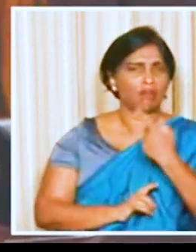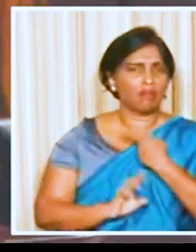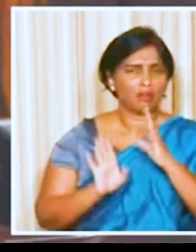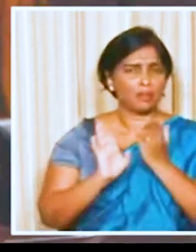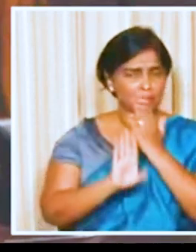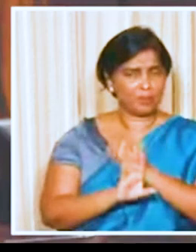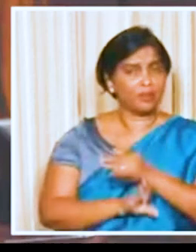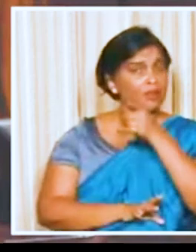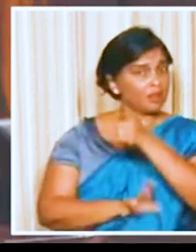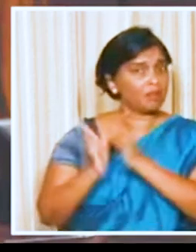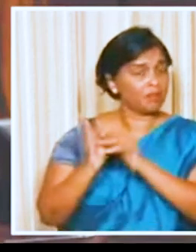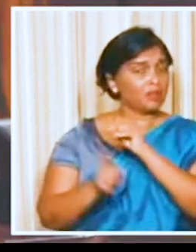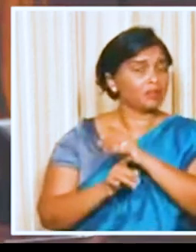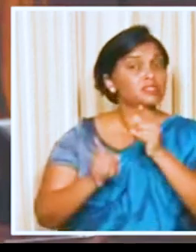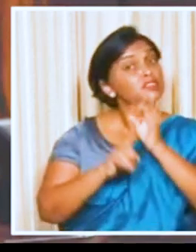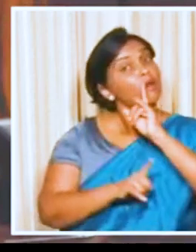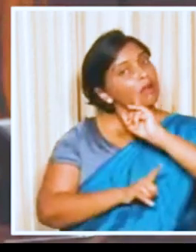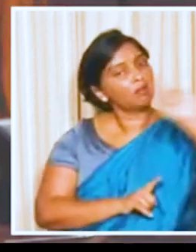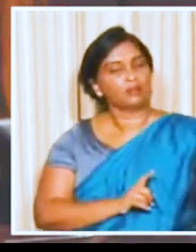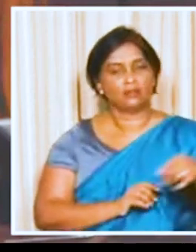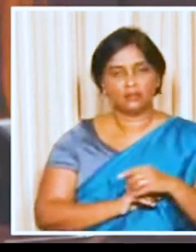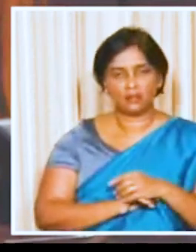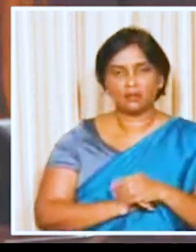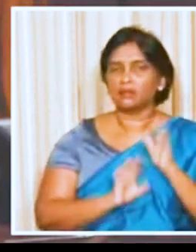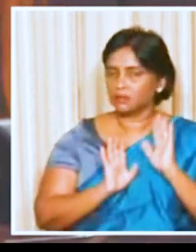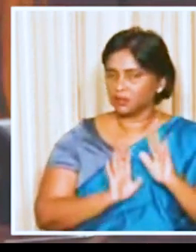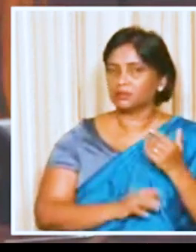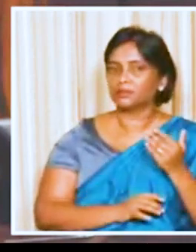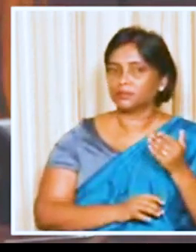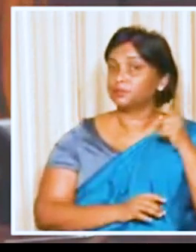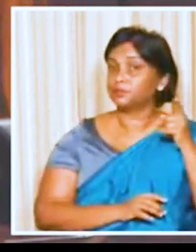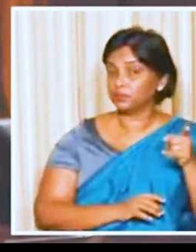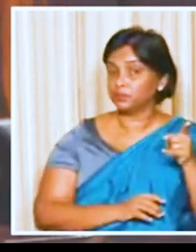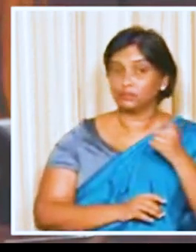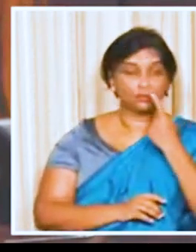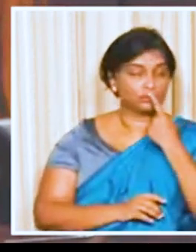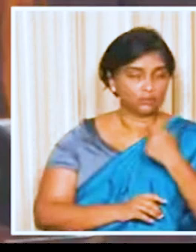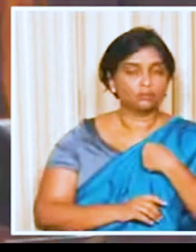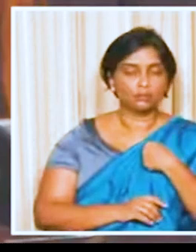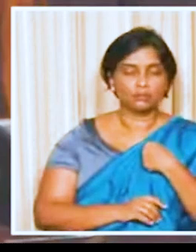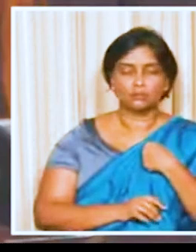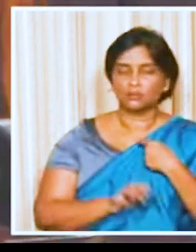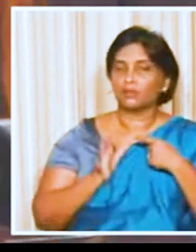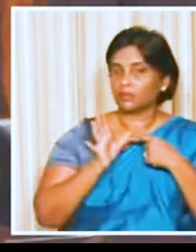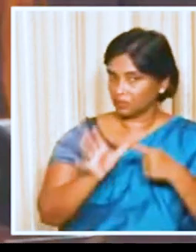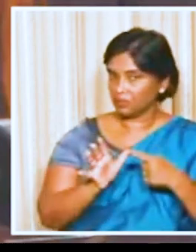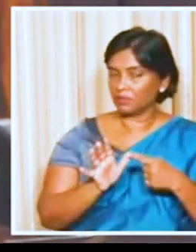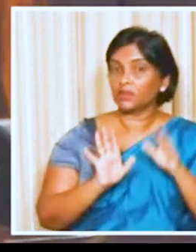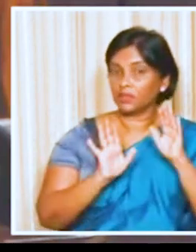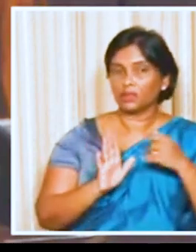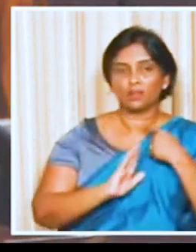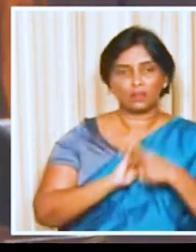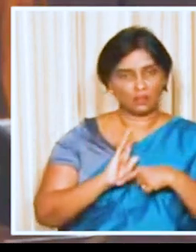கேட்காமல் இங்கே வந்து எங்களிடம் இந்த கேள்வியை கேட்கக்கூடாது. ஆனால் இருந்தாலும் அவர் சொன்ன விடயங்களிலே அன்னைக்கின்றே நான் ஸ்ரீலங்கா சுதந்திர கட்சியினுடைய அமைப்பாளராக